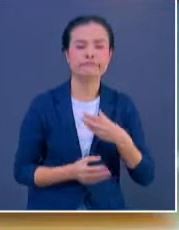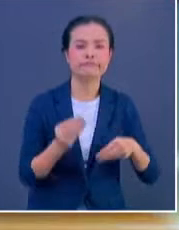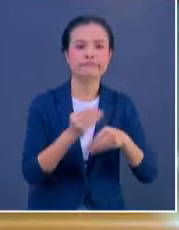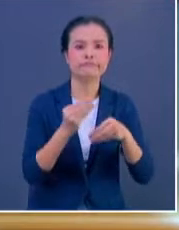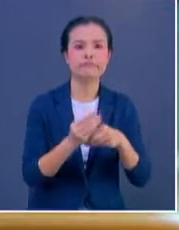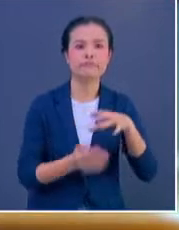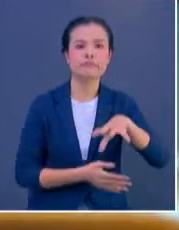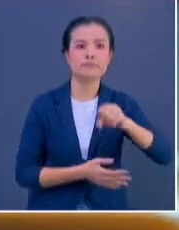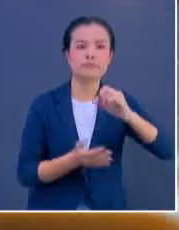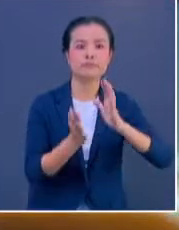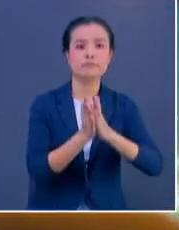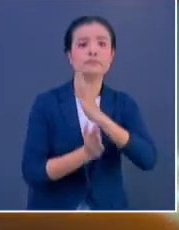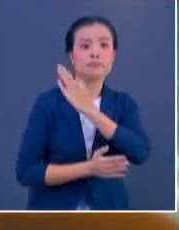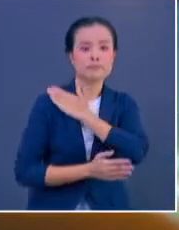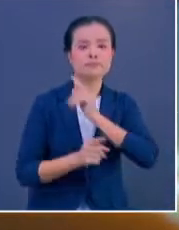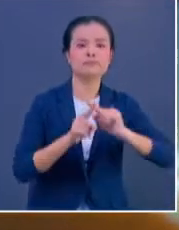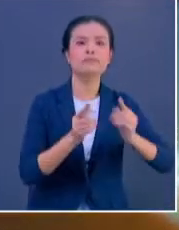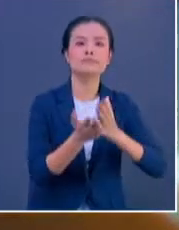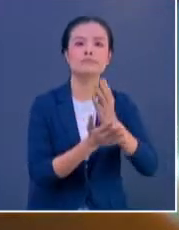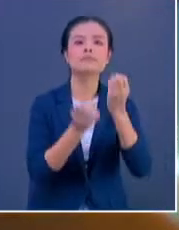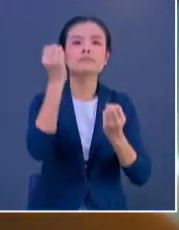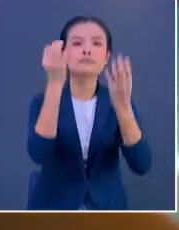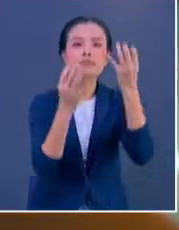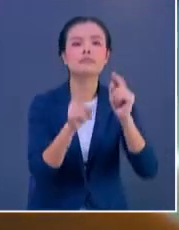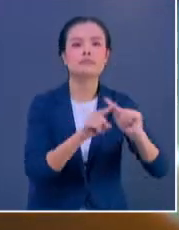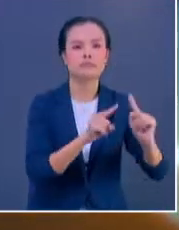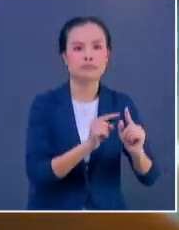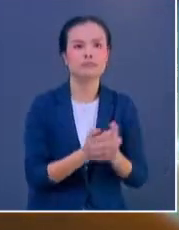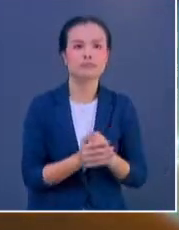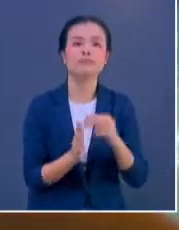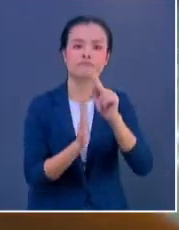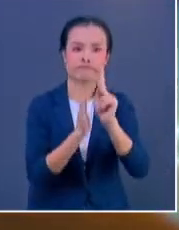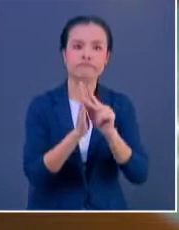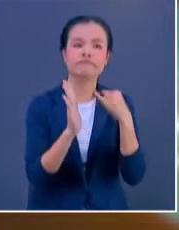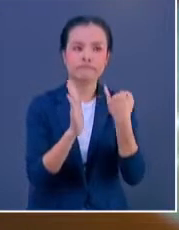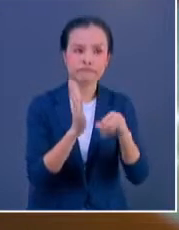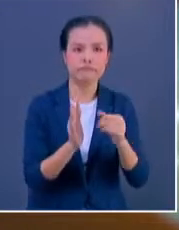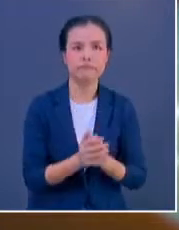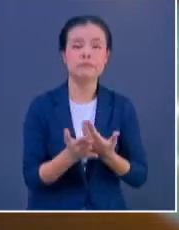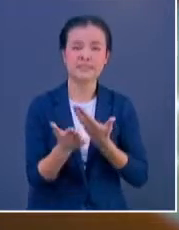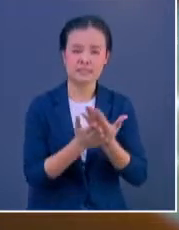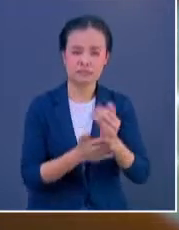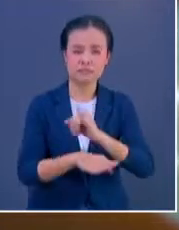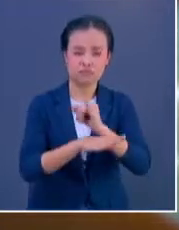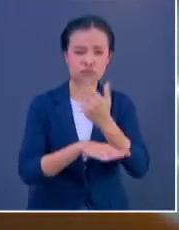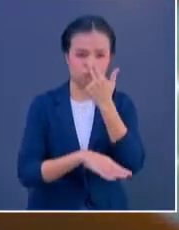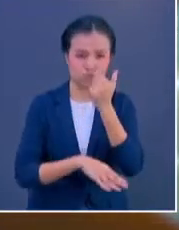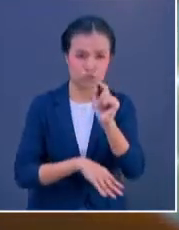เป็นสำนักสงฆ์เป็นพระอะไรต่างเนี่ยอยู่ในเขตป่าไม้อะไรต่างอันนี้ก ็ผิดกฎหมาย ผิดกฎหมายครับ เพราะฉะนั้นจะซื้อที่ดูให้ดี